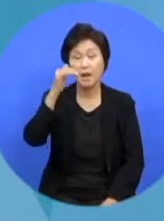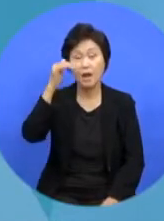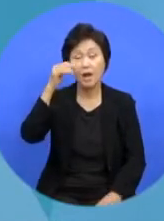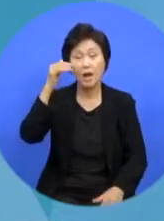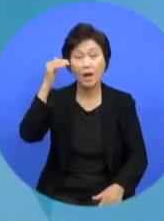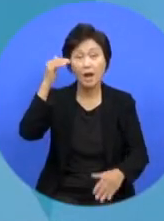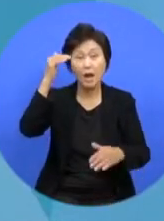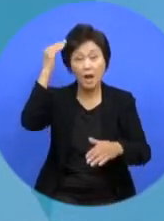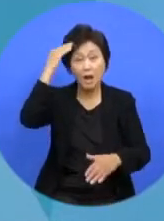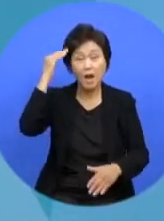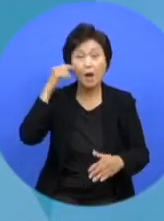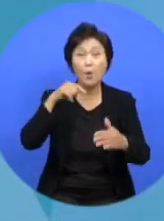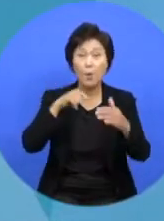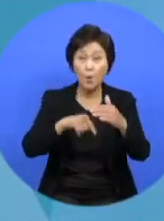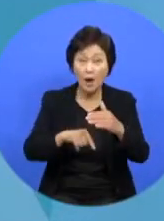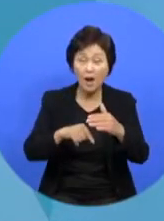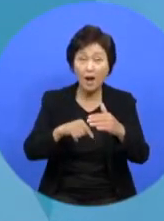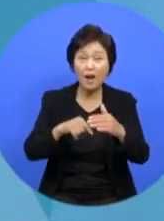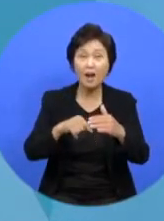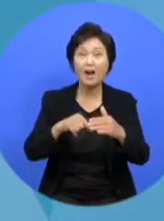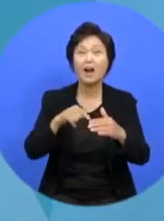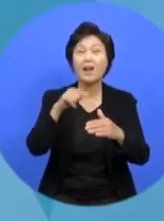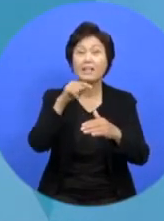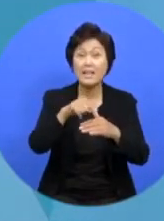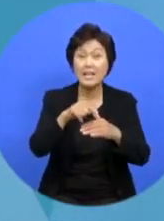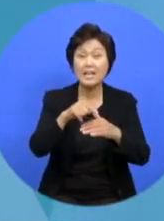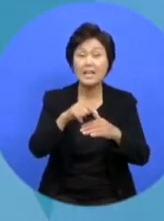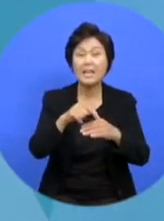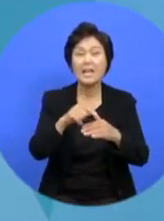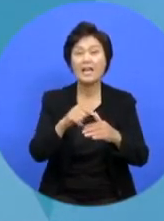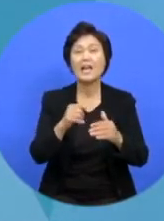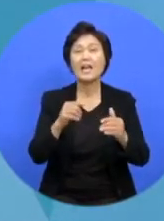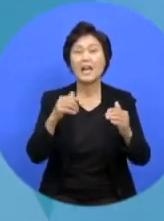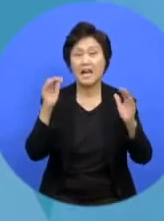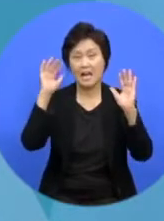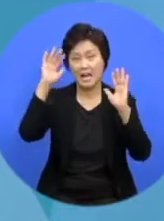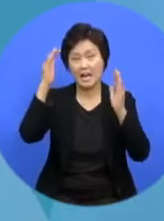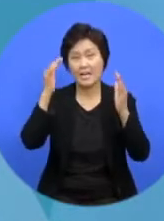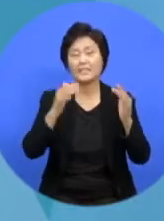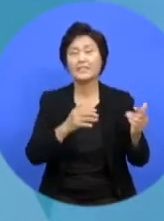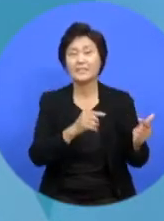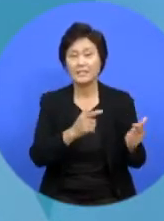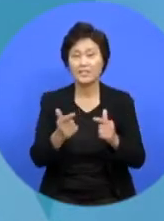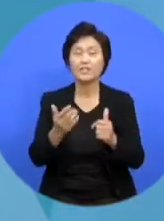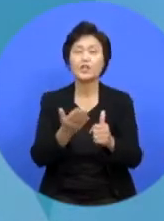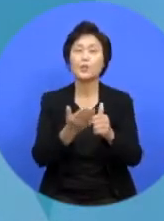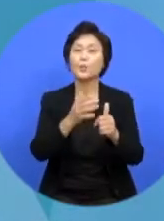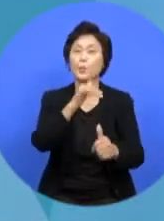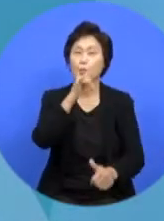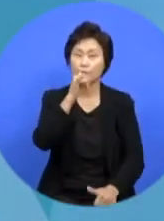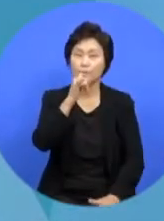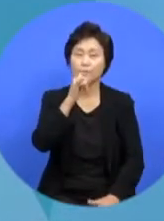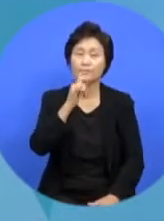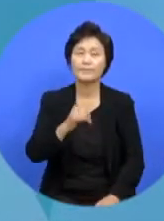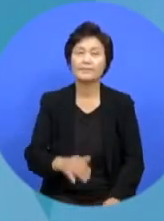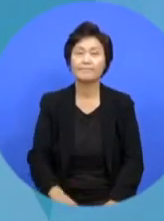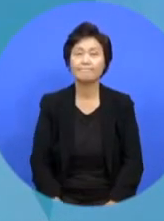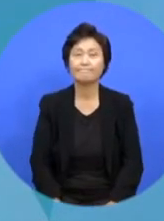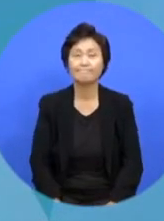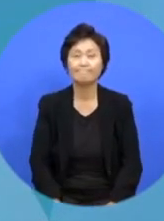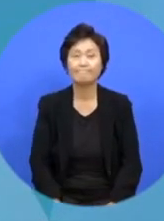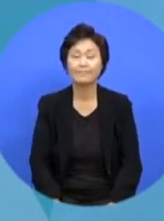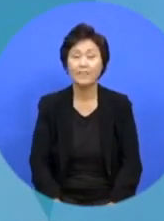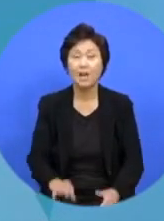크리스찬들이 글로벌화된 인재가 돼서 한국에 기여하는 삶을 사는 게 저희 학교의 이제 목표라고 할 수 있겠습니다.